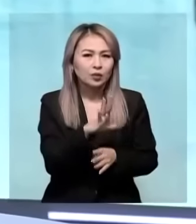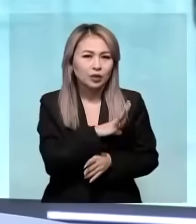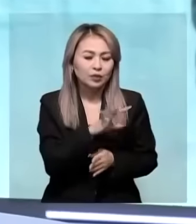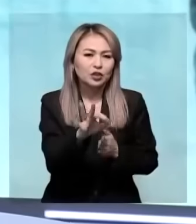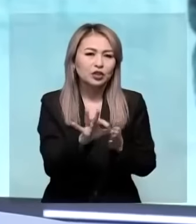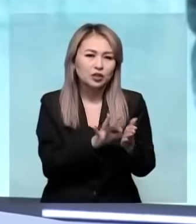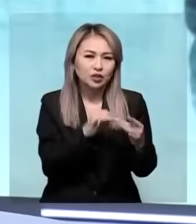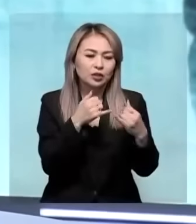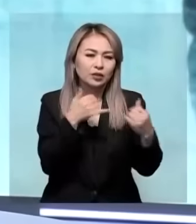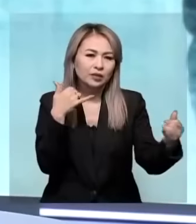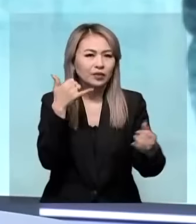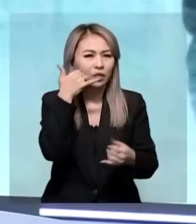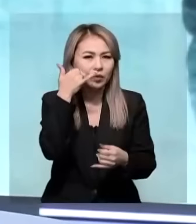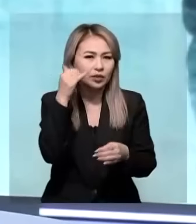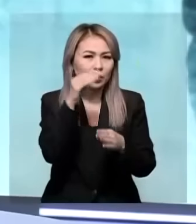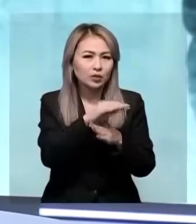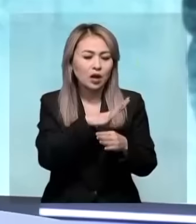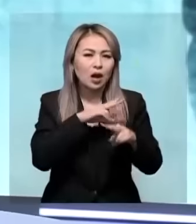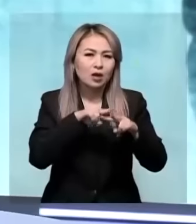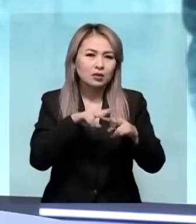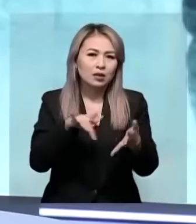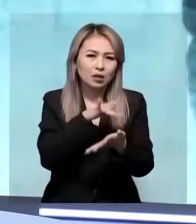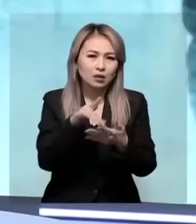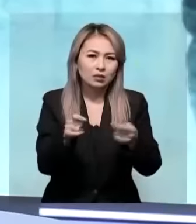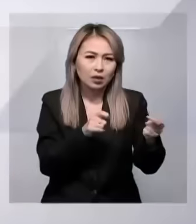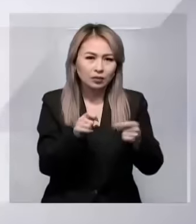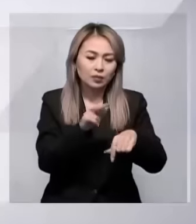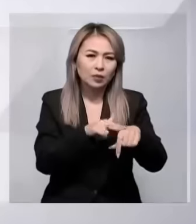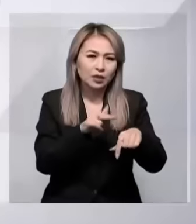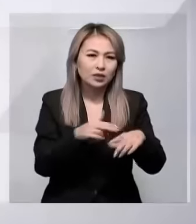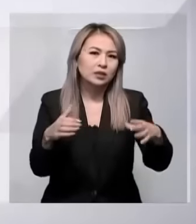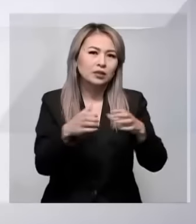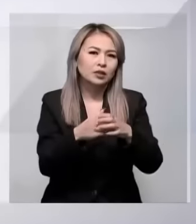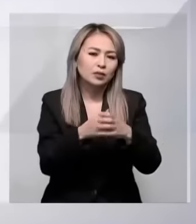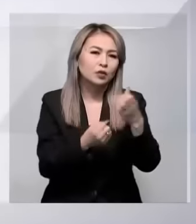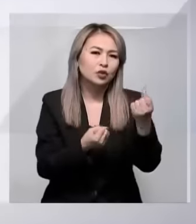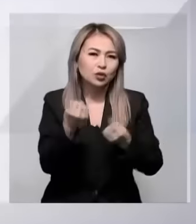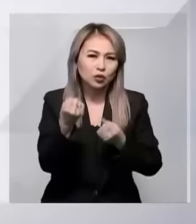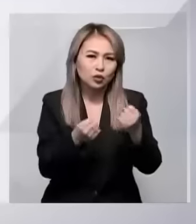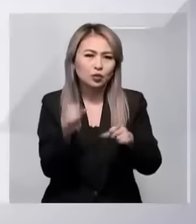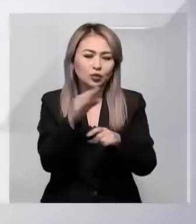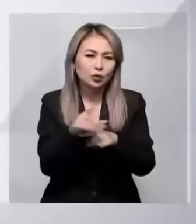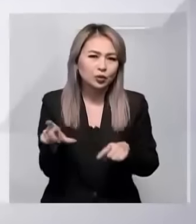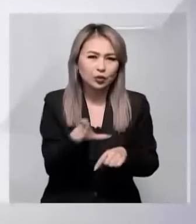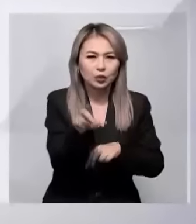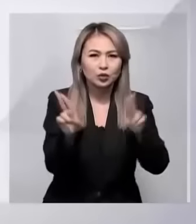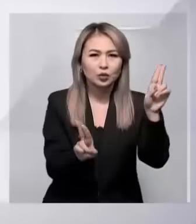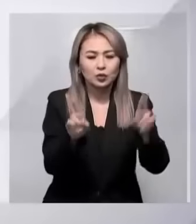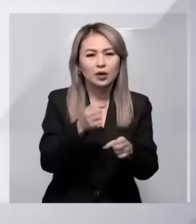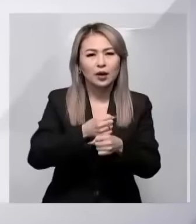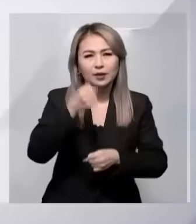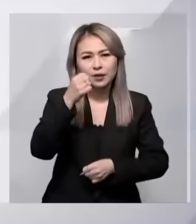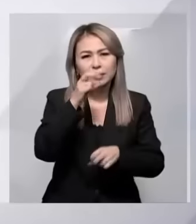Психологтарды тарта отырып, жедел желі телефондарын іске қосты. Сондай-ақ Астана қаласы әкімдігі мен полиция департаменті жүргізушілерге жолда